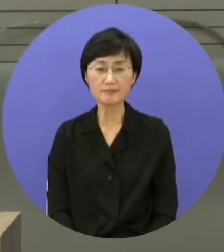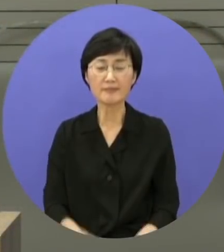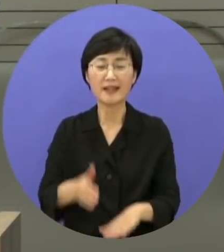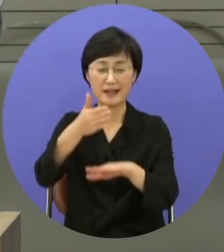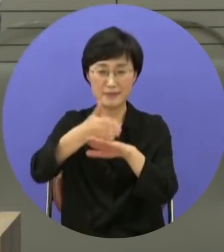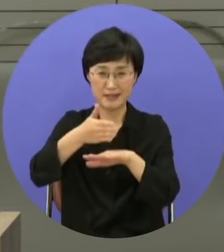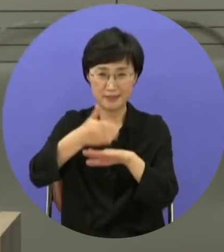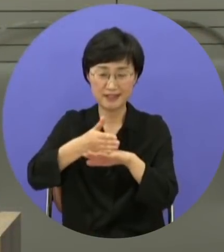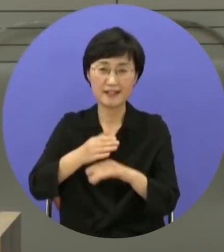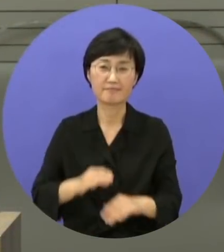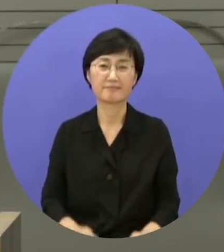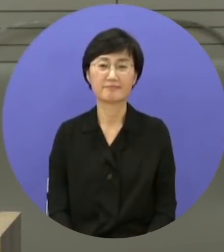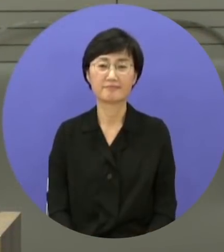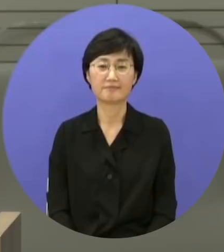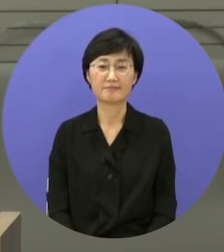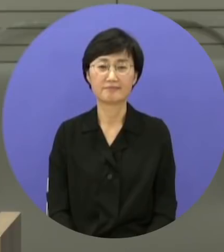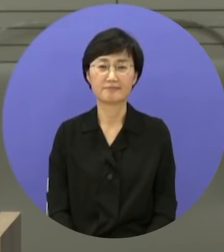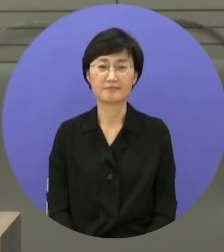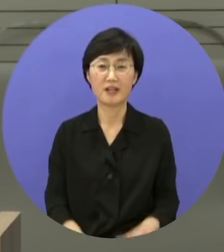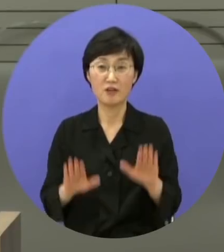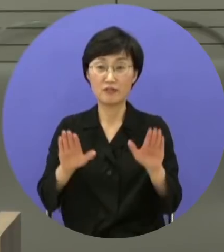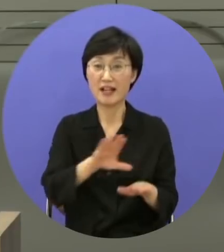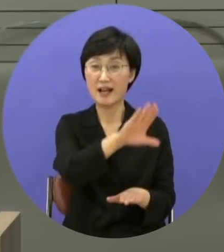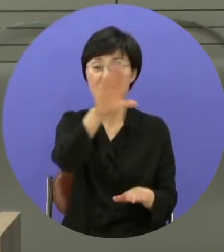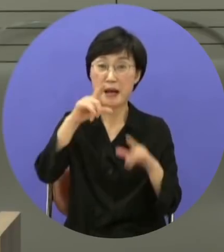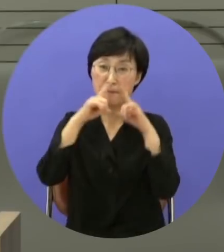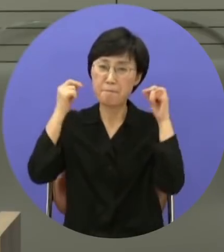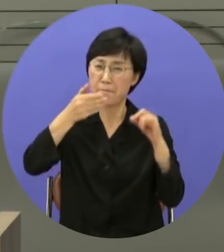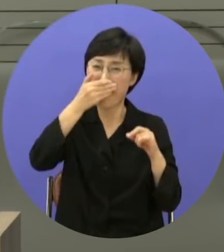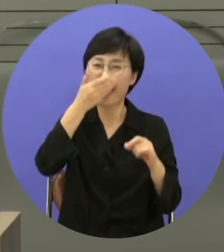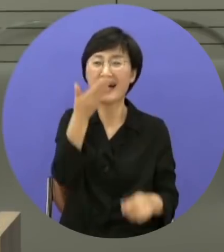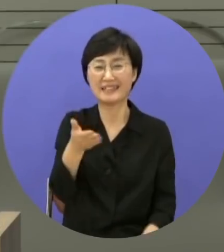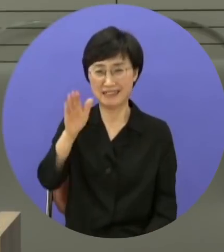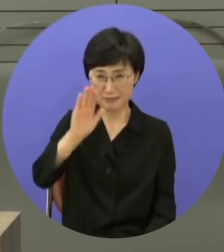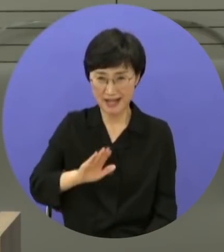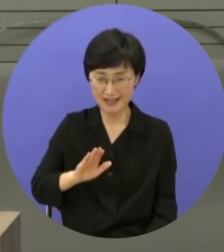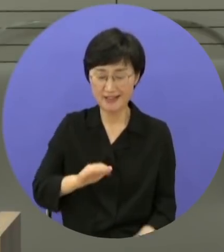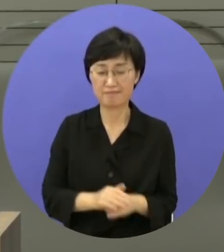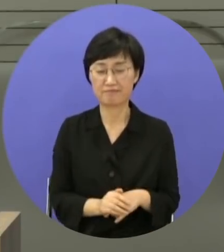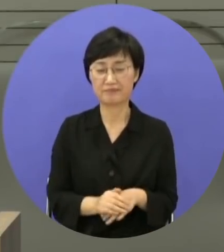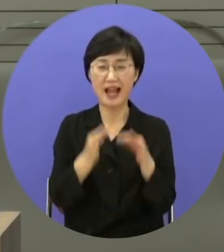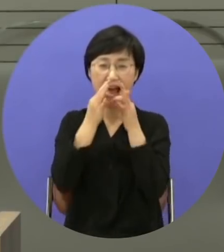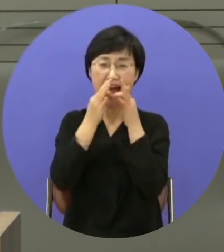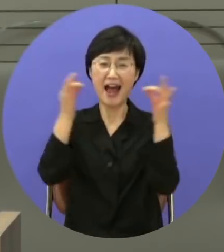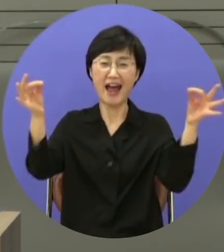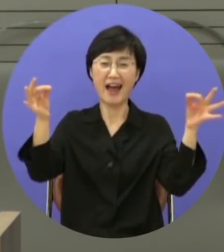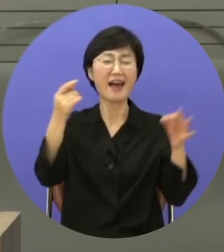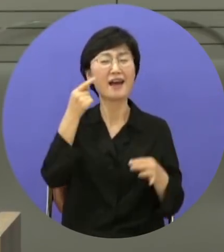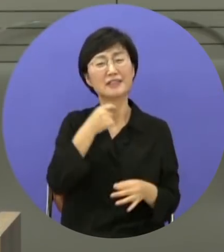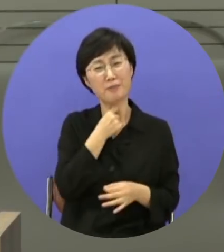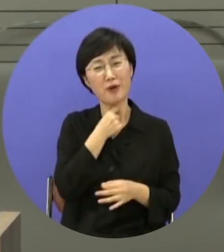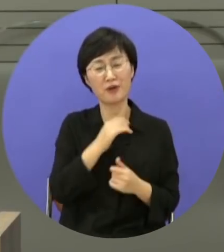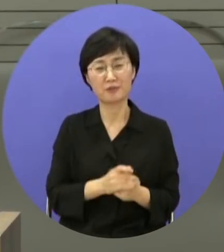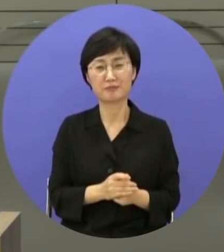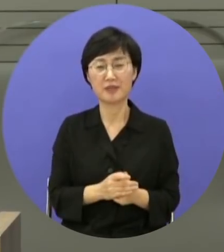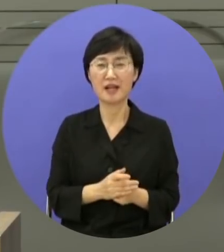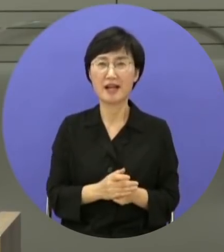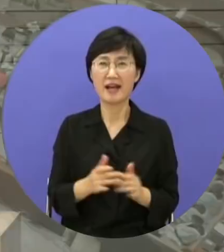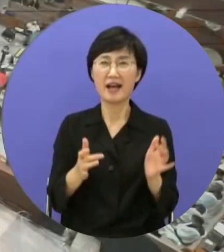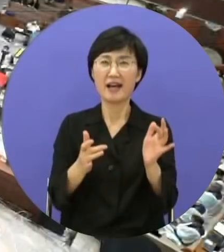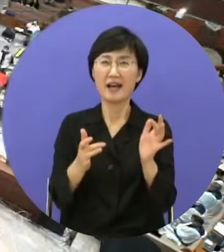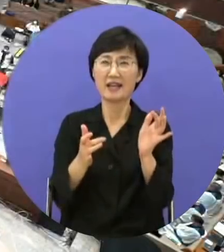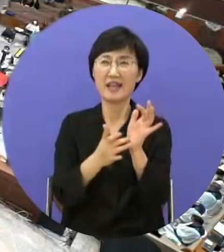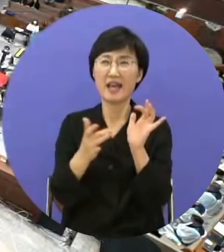감사합니다. 자, 우리 마스크를 썼지만 우리 한번 큰 소리로 한번 외쳐보겠습니다. 내게 임한